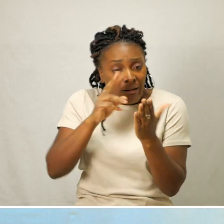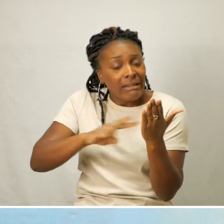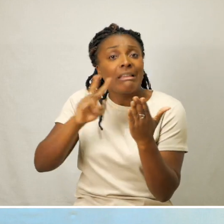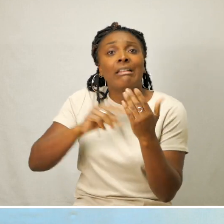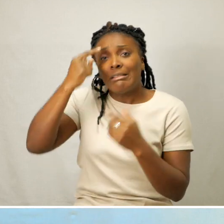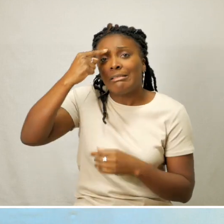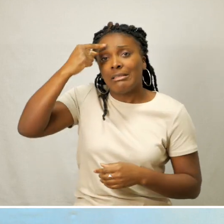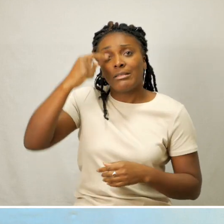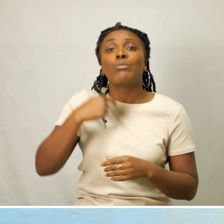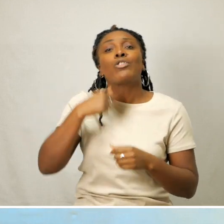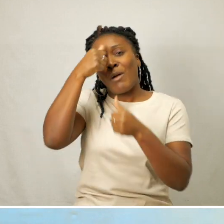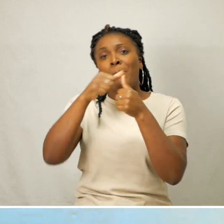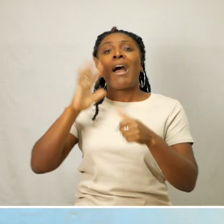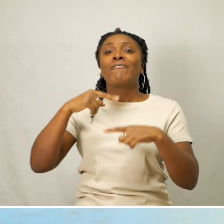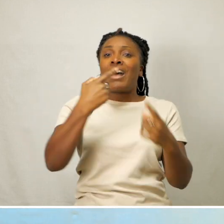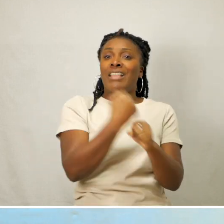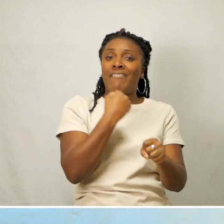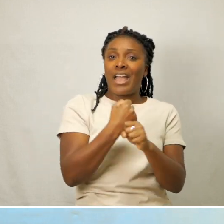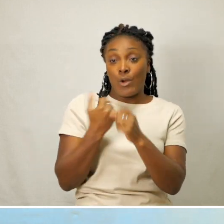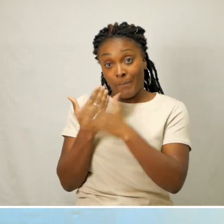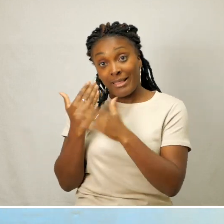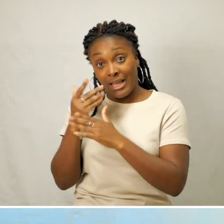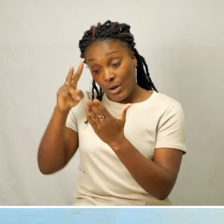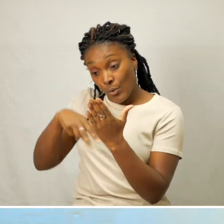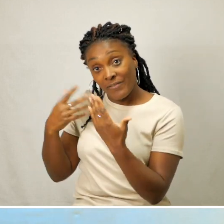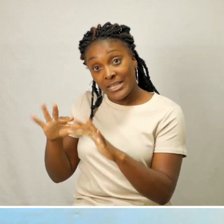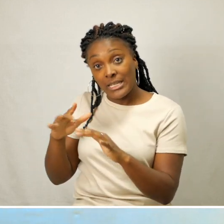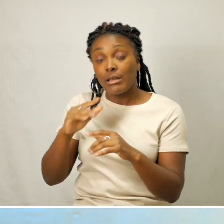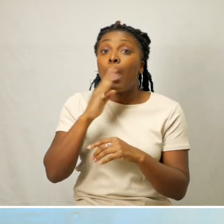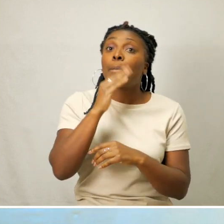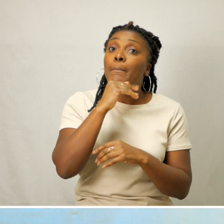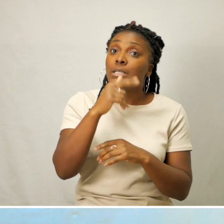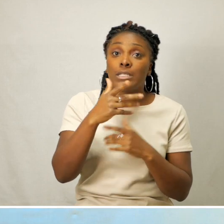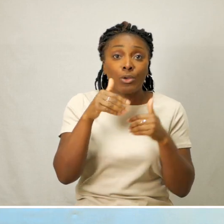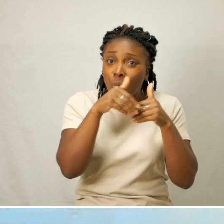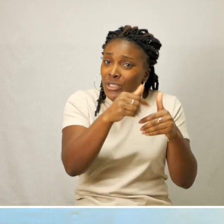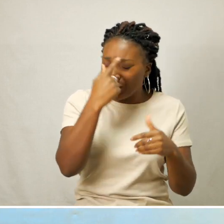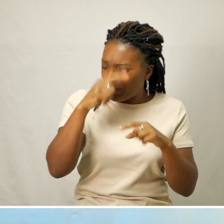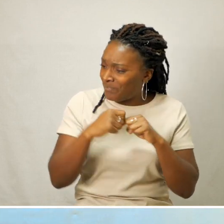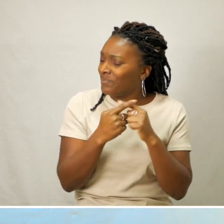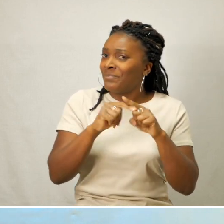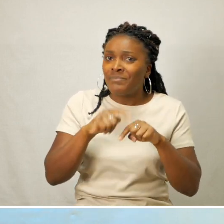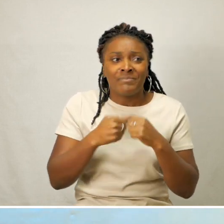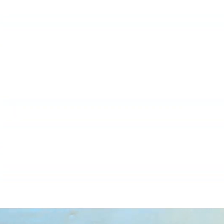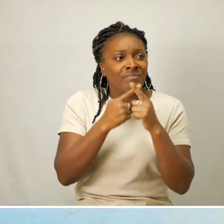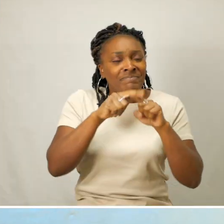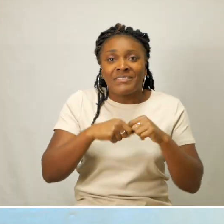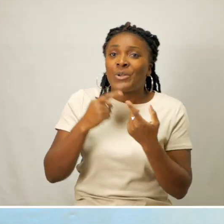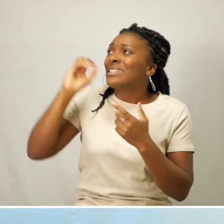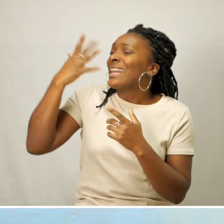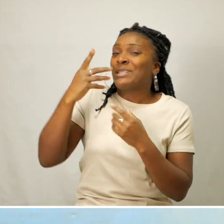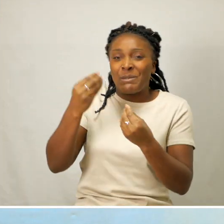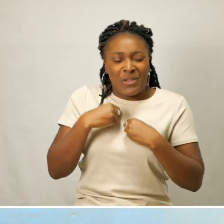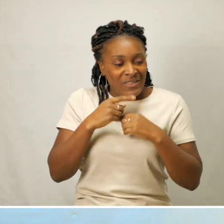je faisais quand j'allais travailler. Je repassais ce que je venais de lire le matin et puis ça travaillait mon cœur. Le Saint-Esprit me parlait à ce moment-là, me disait,